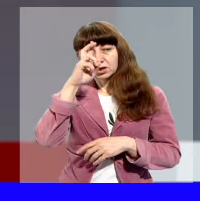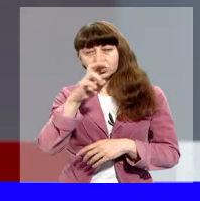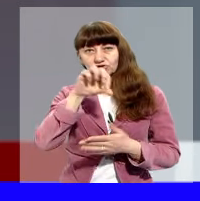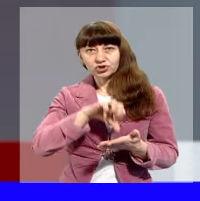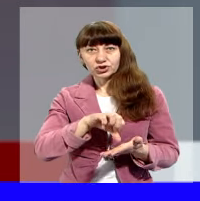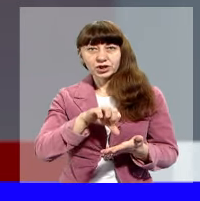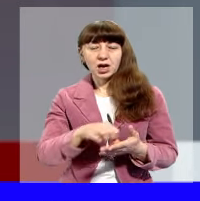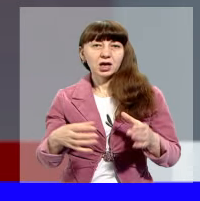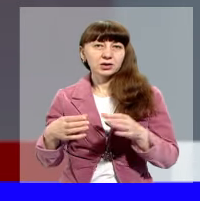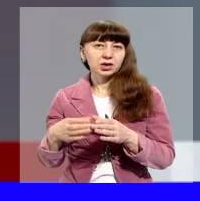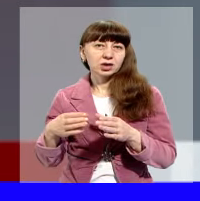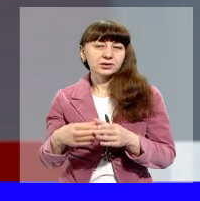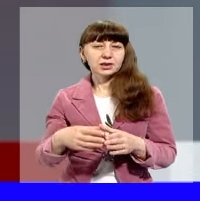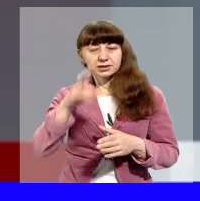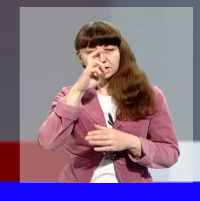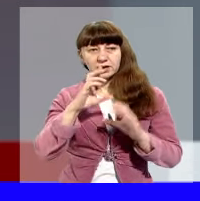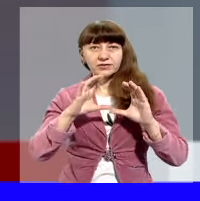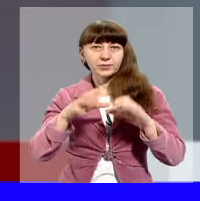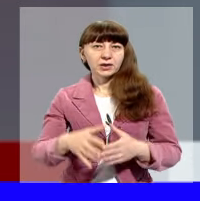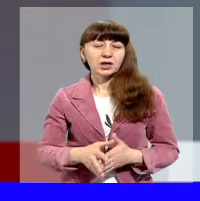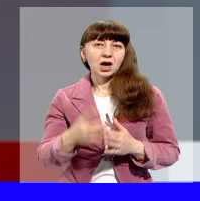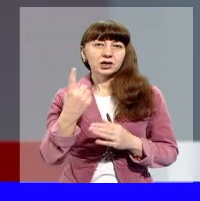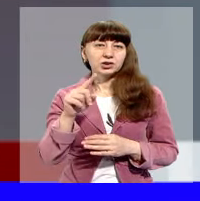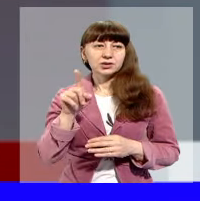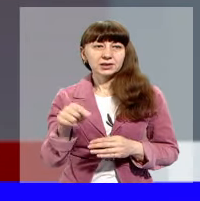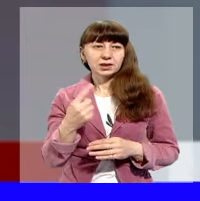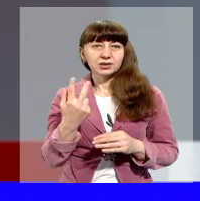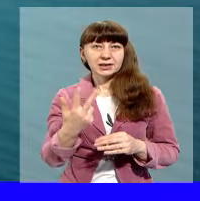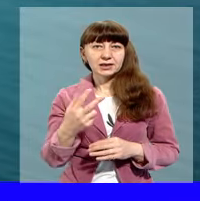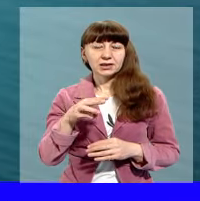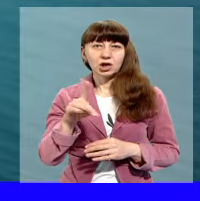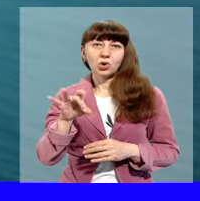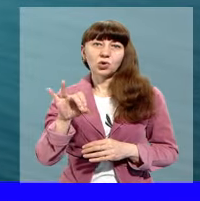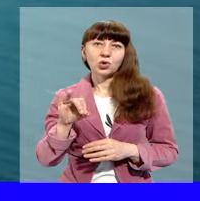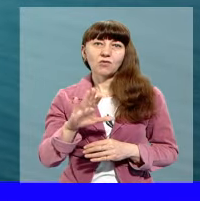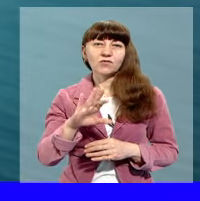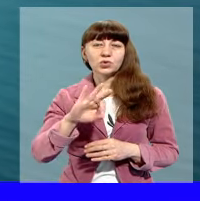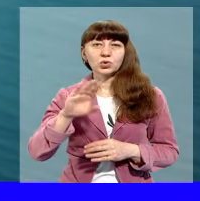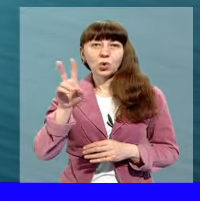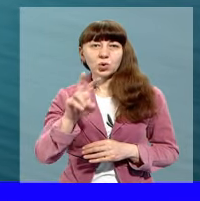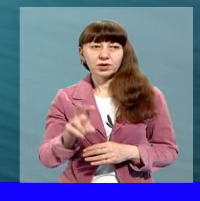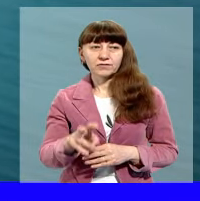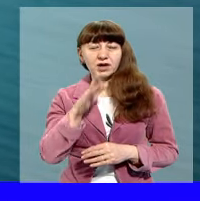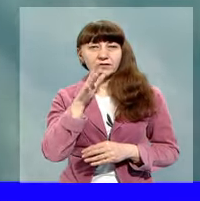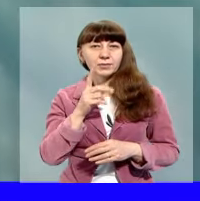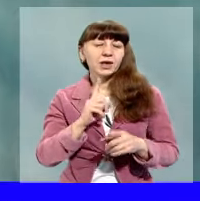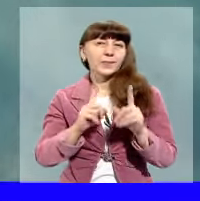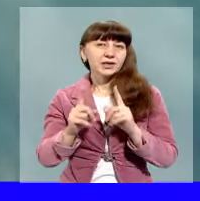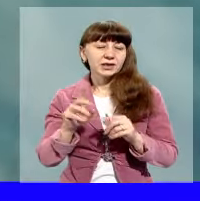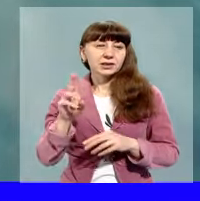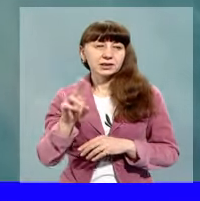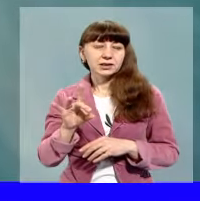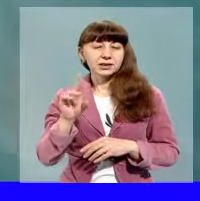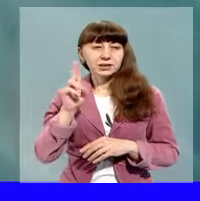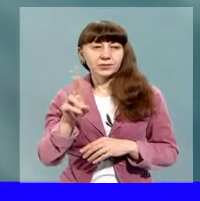ұйым ішіндегі интеграциялық үдерістерді одан әрі табысты дамытуға жеткілікті деп ойлаймын. Сұхбат барысында президент Каспий теңізінің экологиялық